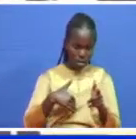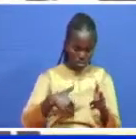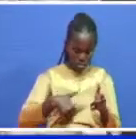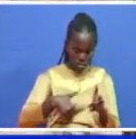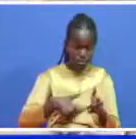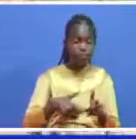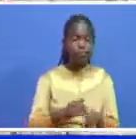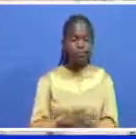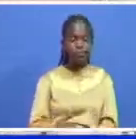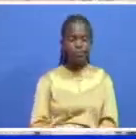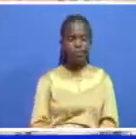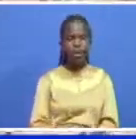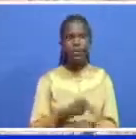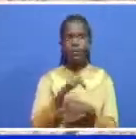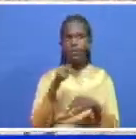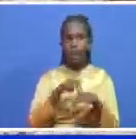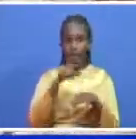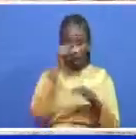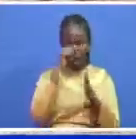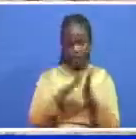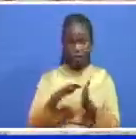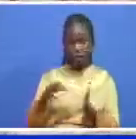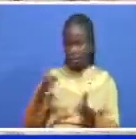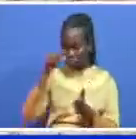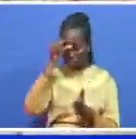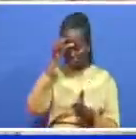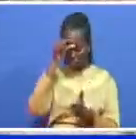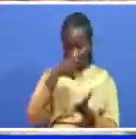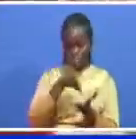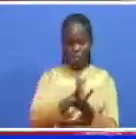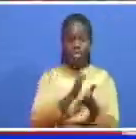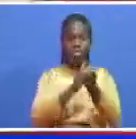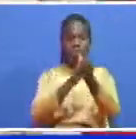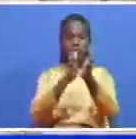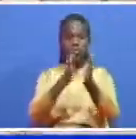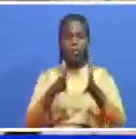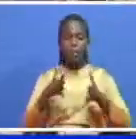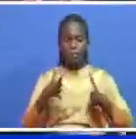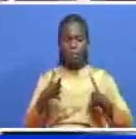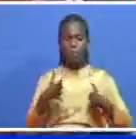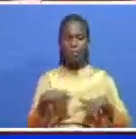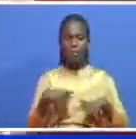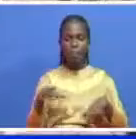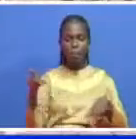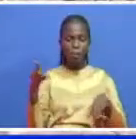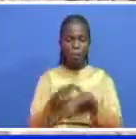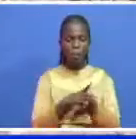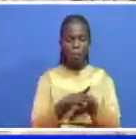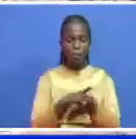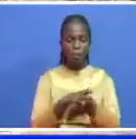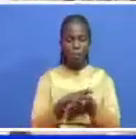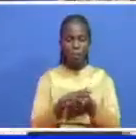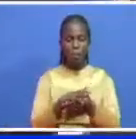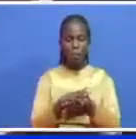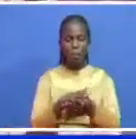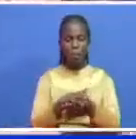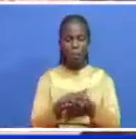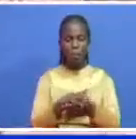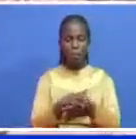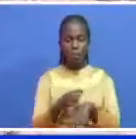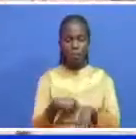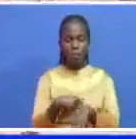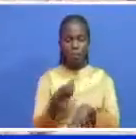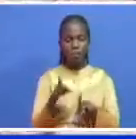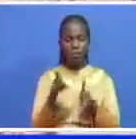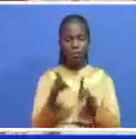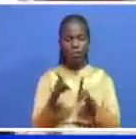u. Selekali nene nela ya kaunti kuisila kuindongo imedhi tamaidhi wakia ene ndia lama abithu kawisio ni ii na kunenga nukia kisio na kuwadha na